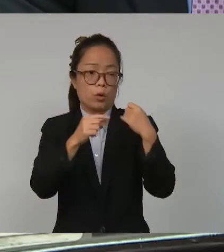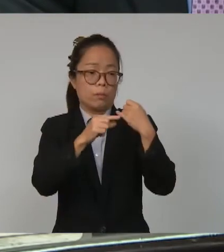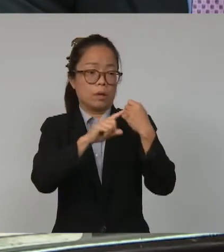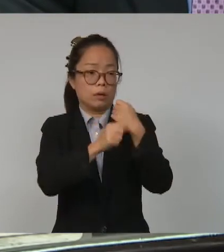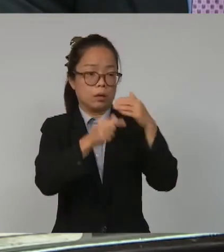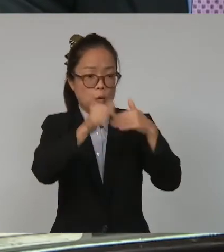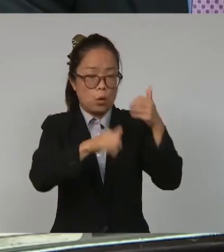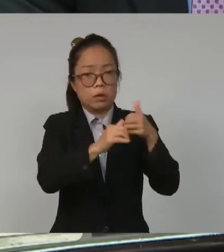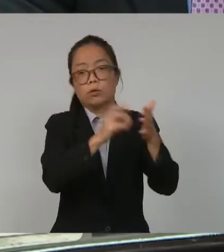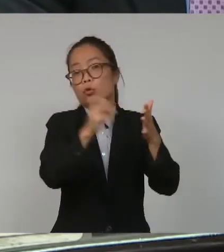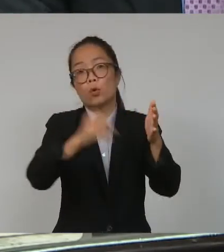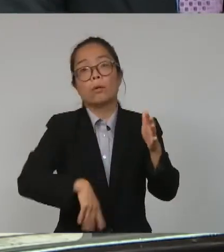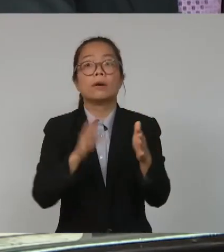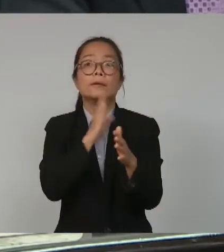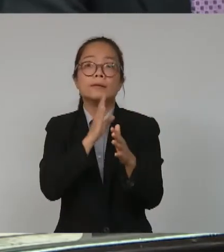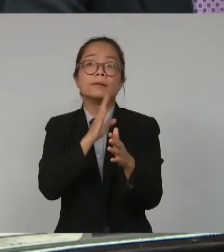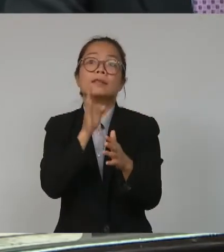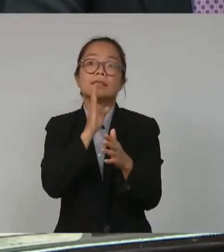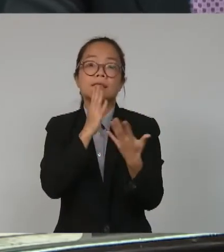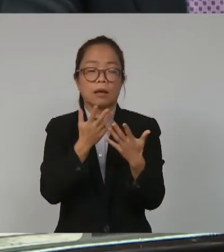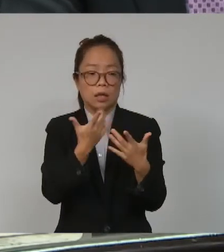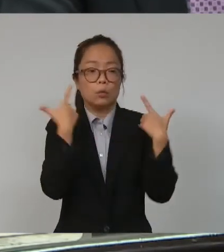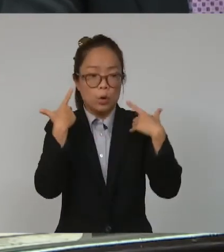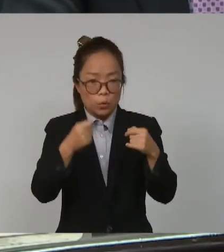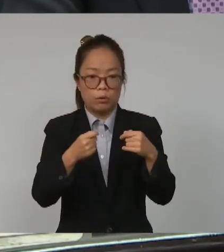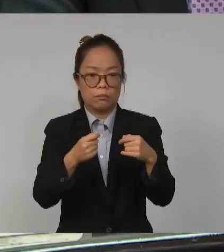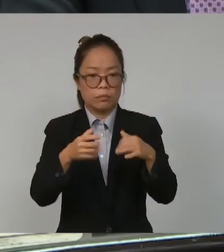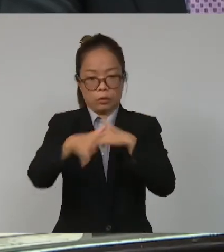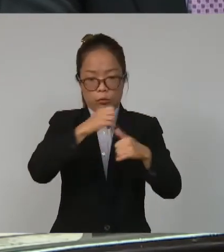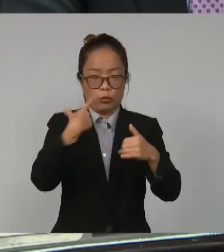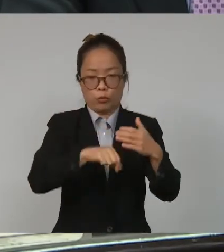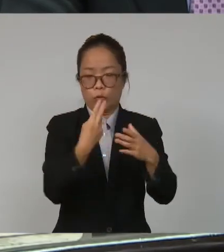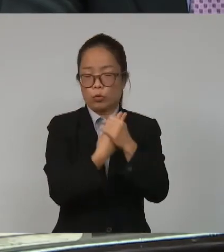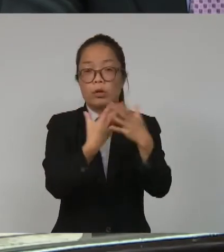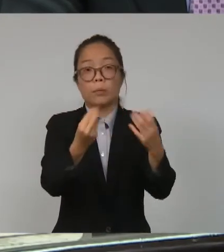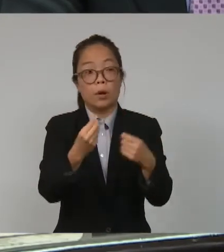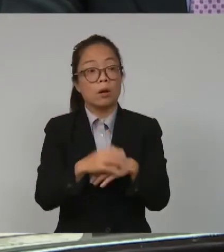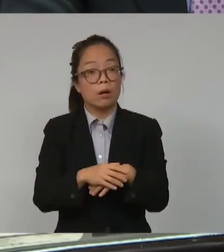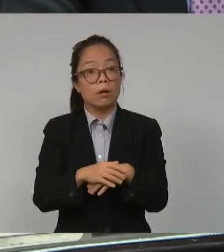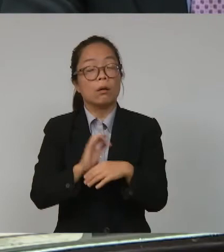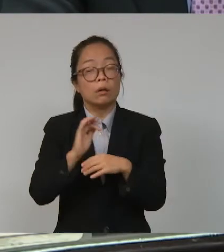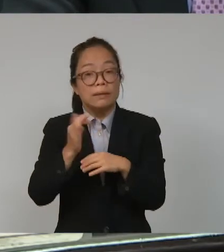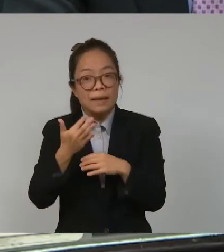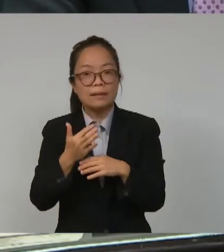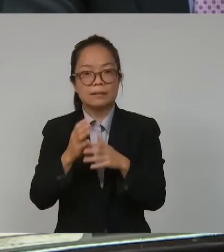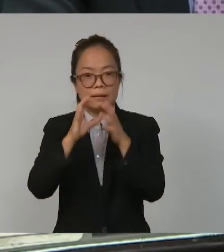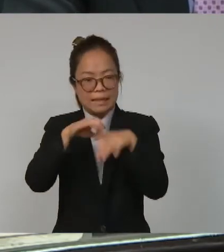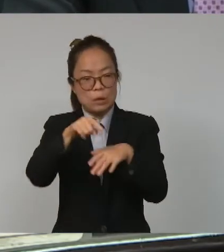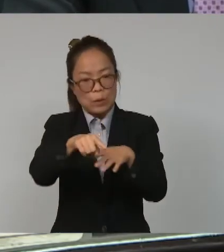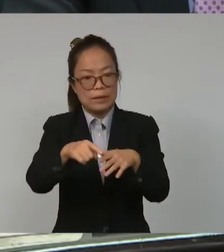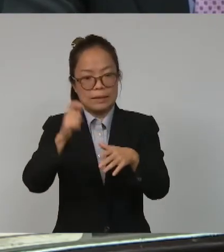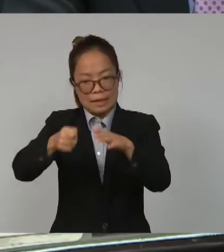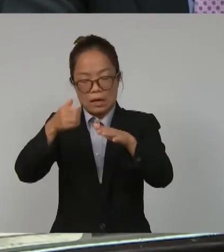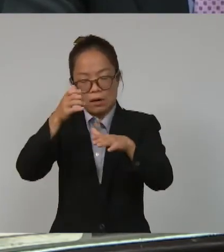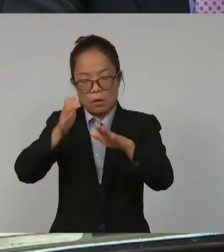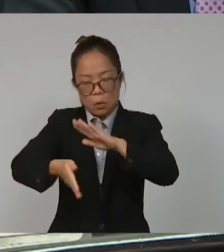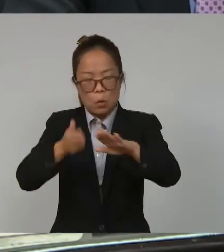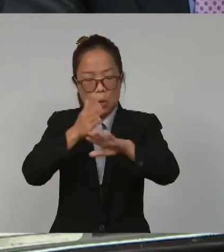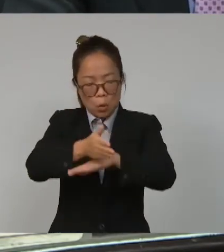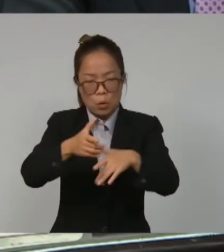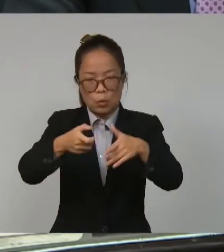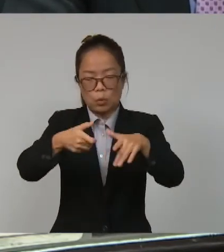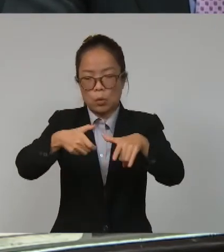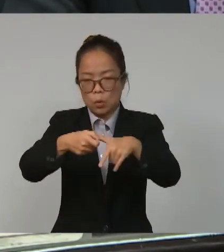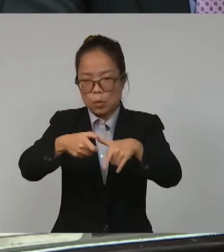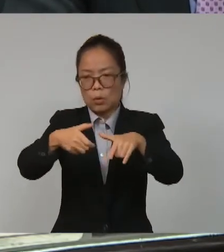效了嘛，因为你原来条文是不是公投绑大选，但是我还是要还为了因应你这一个公投条文通过，我还是